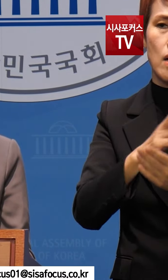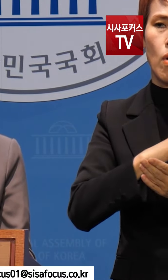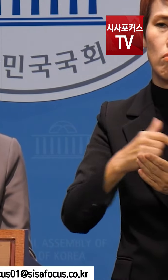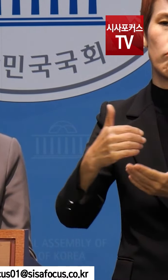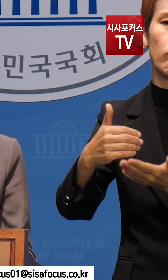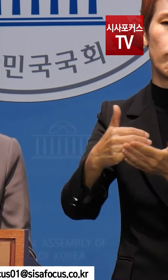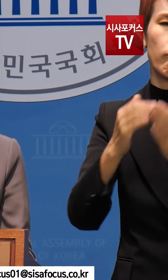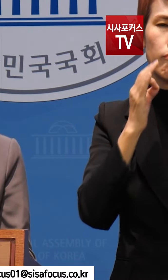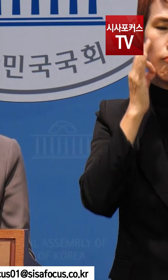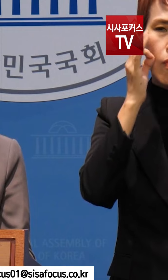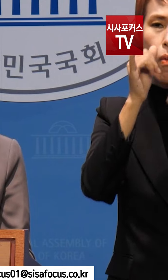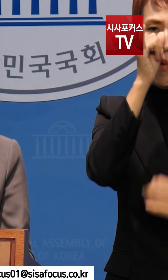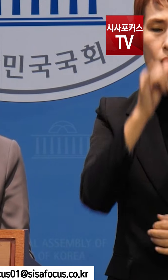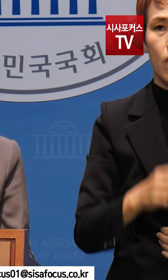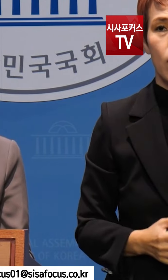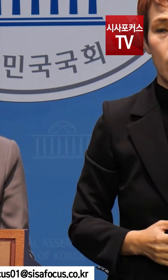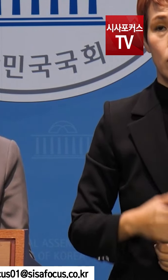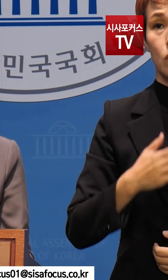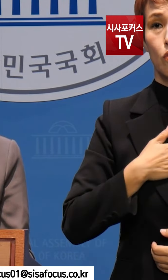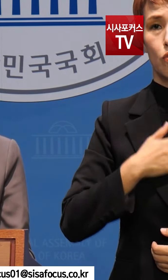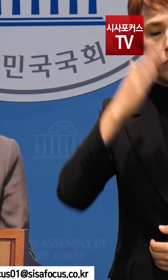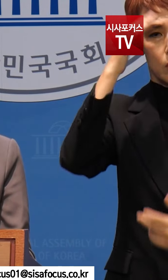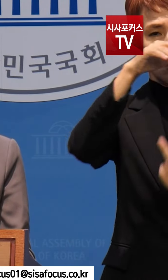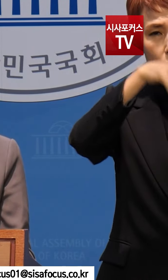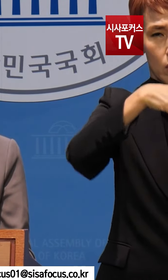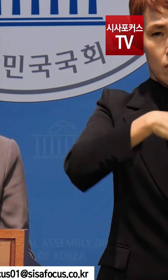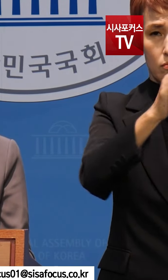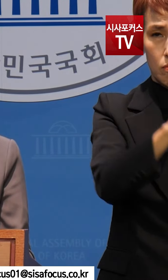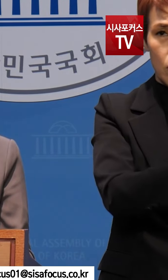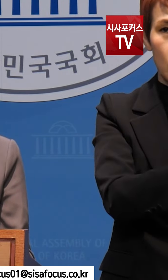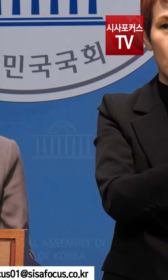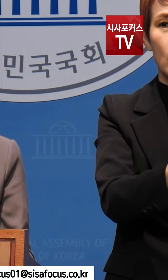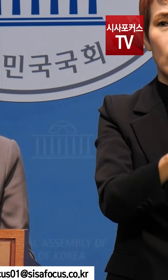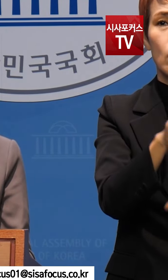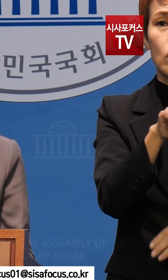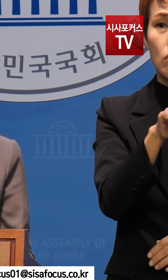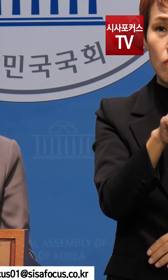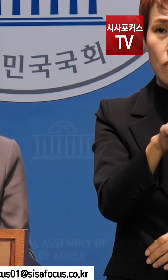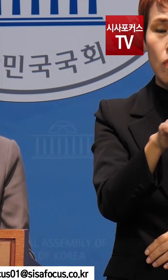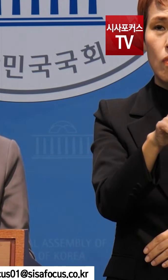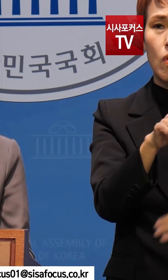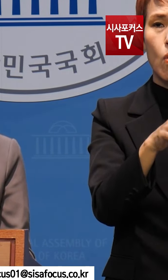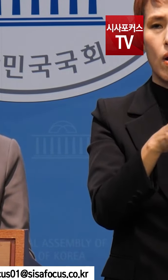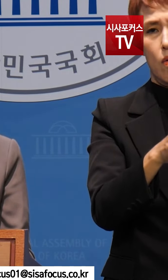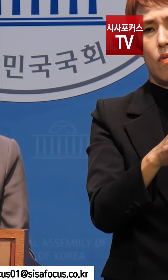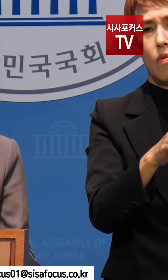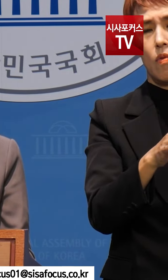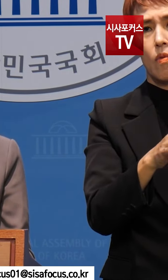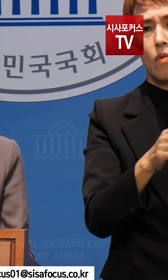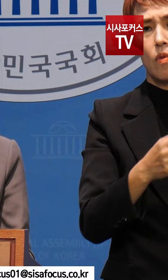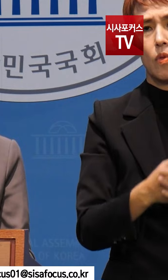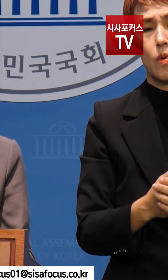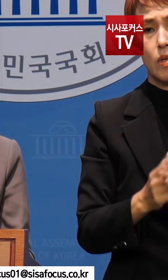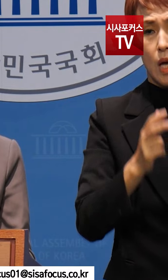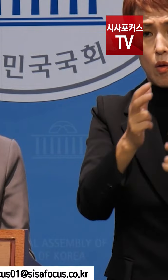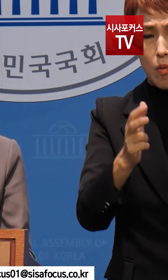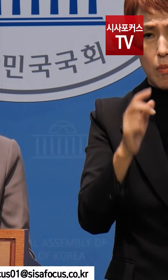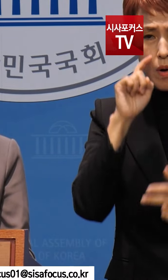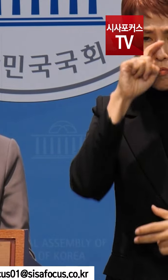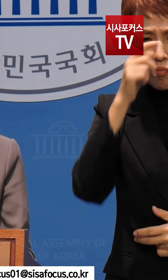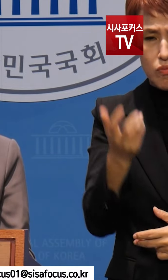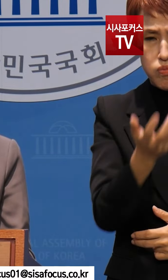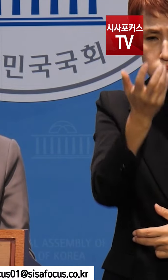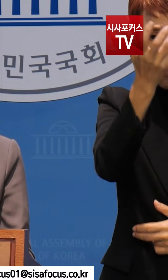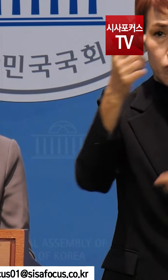있었습니다 저 역시 탈석탄 등 화 화석발전 감축 목표의 불이행 산 부문의 온실가스